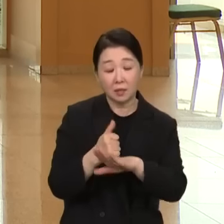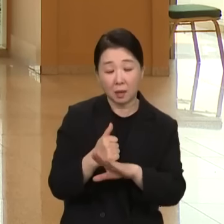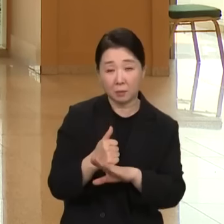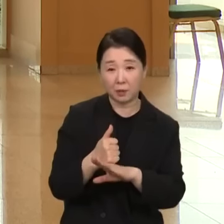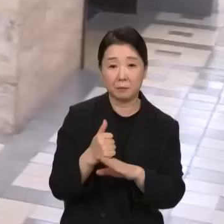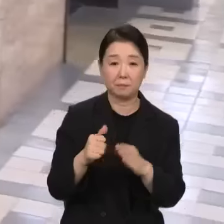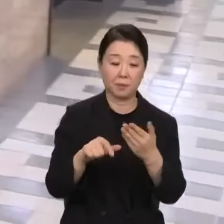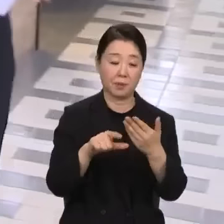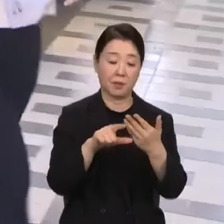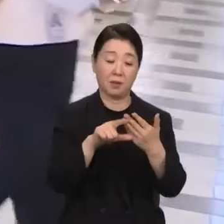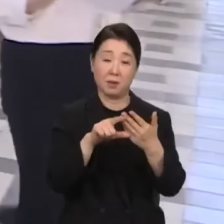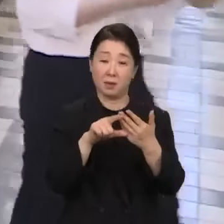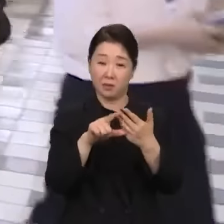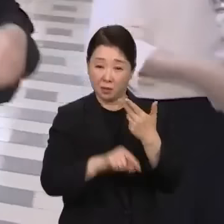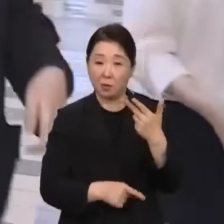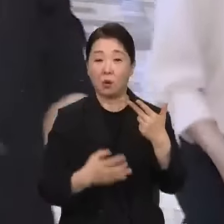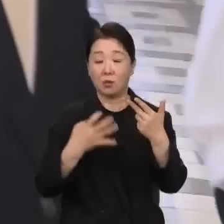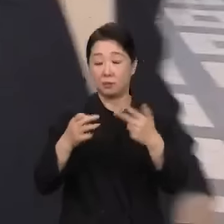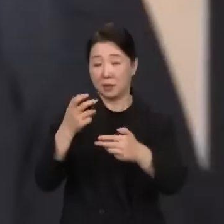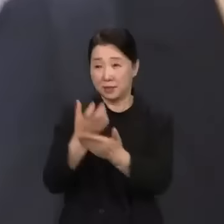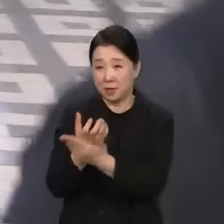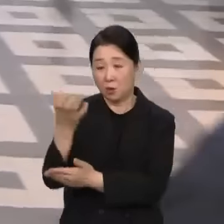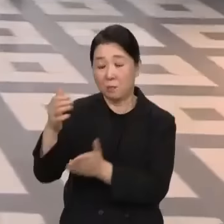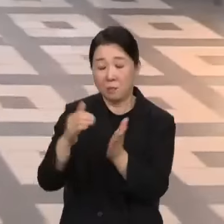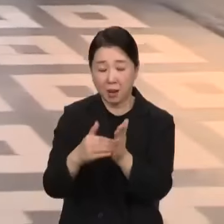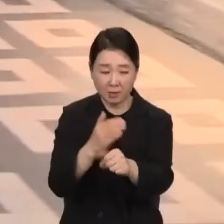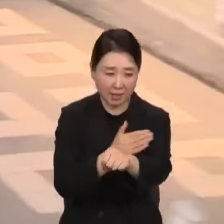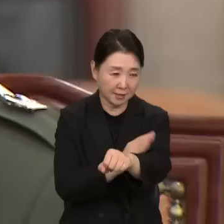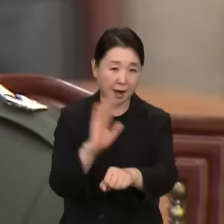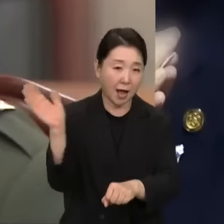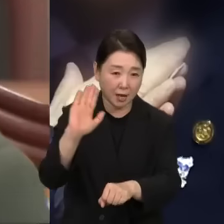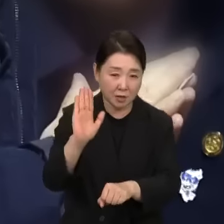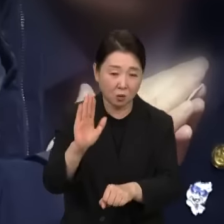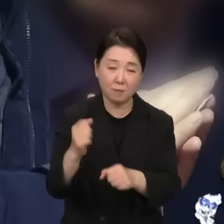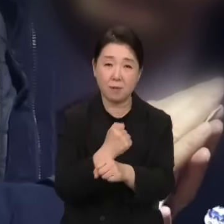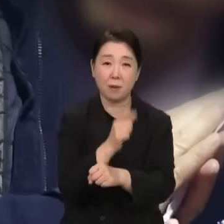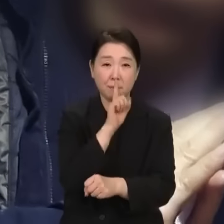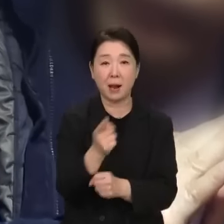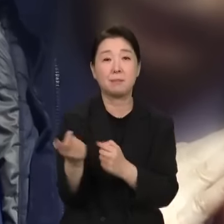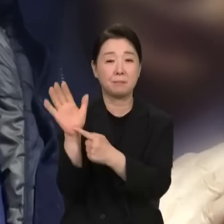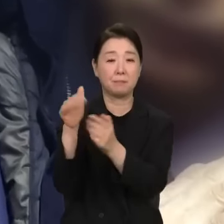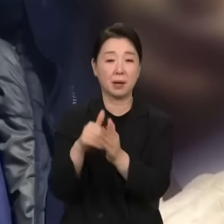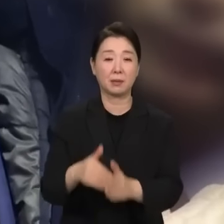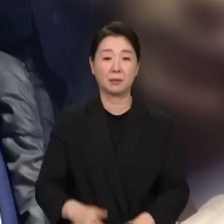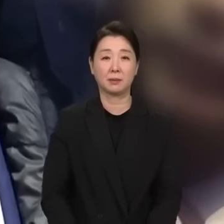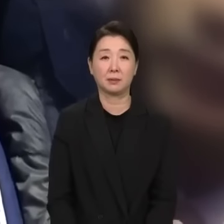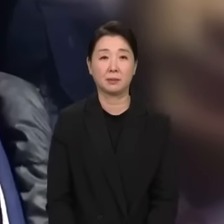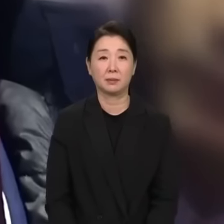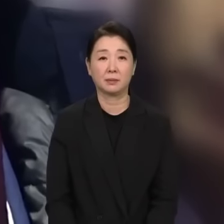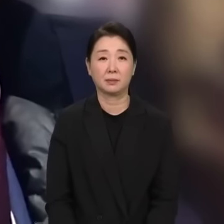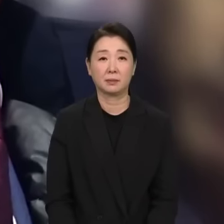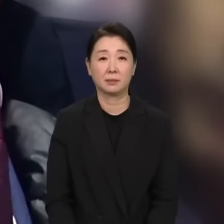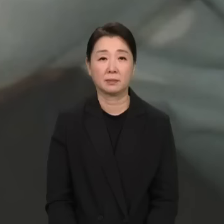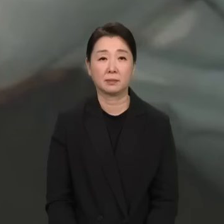내고 사실에 근거하지 않은 허위 날조라고 밝혔습니다. JTBC 김지아입니다.